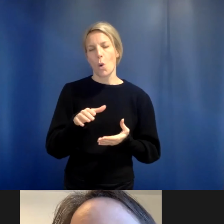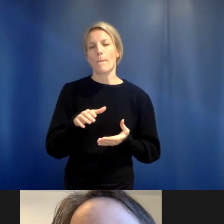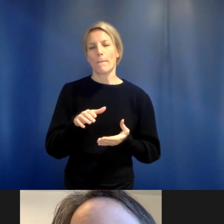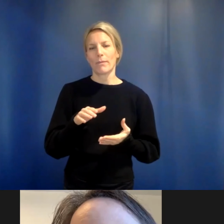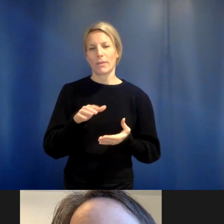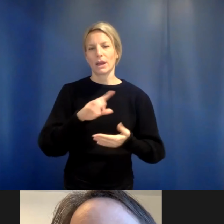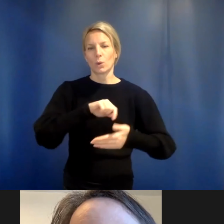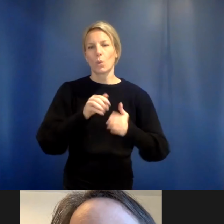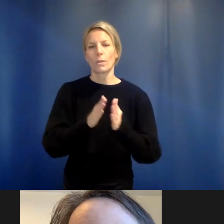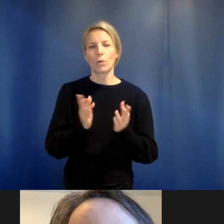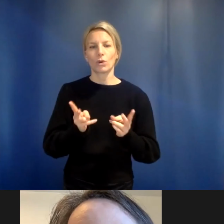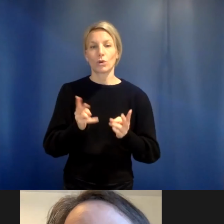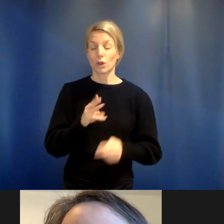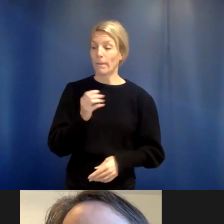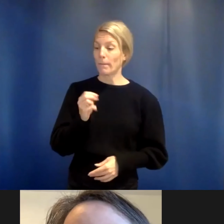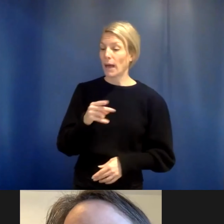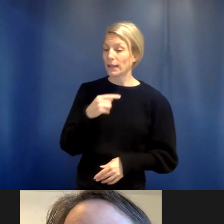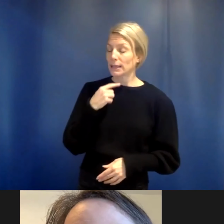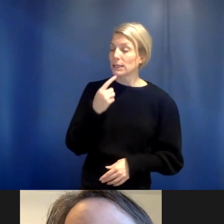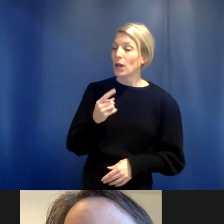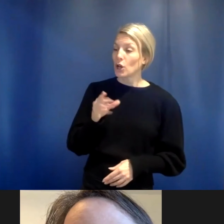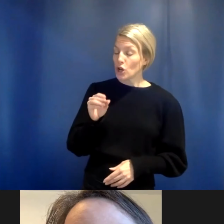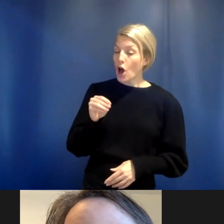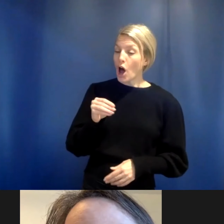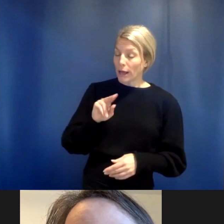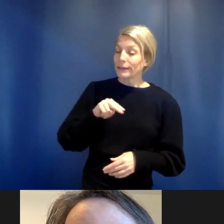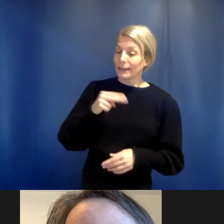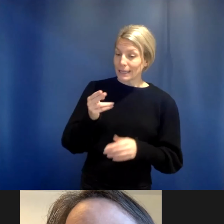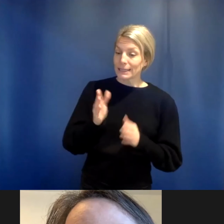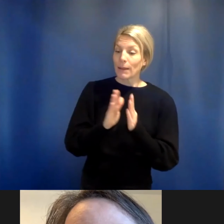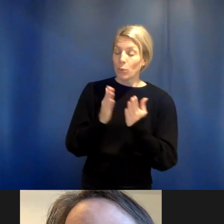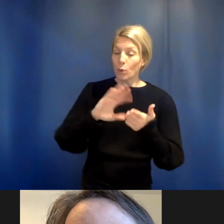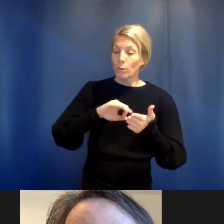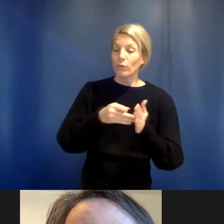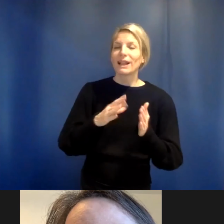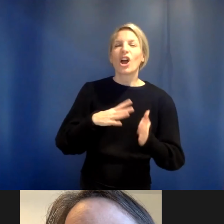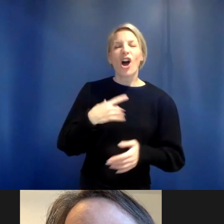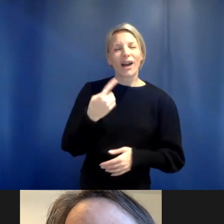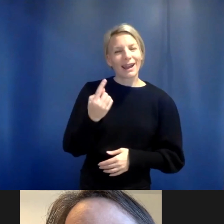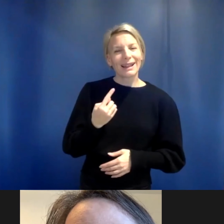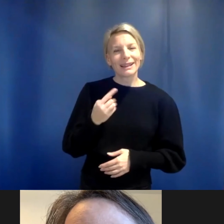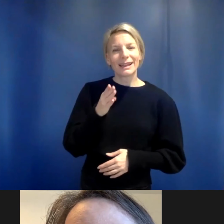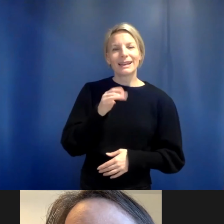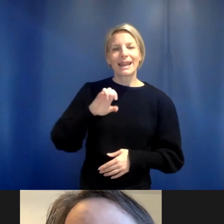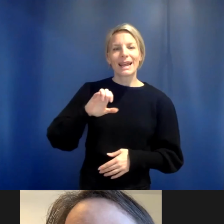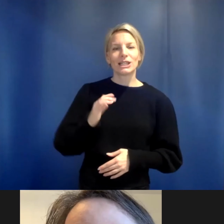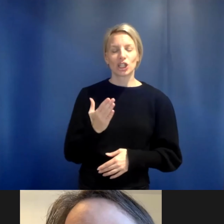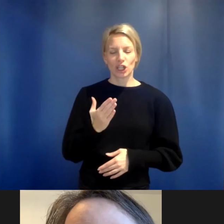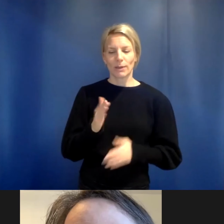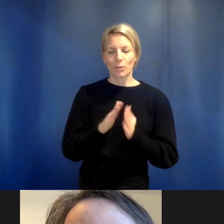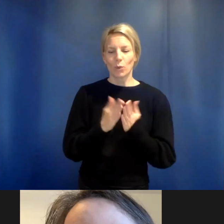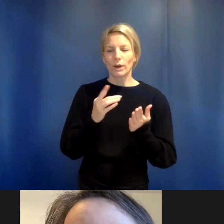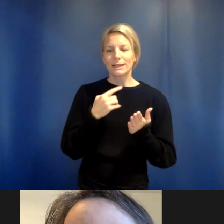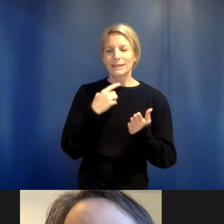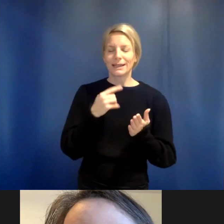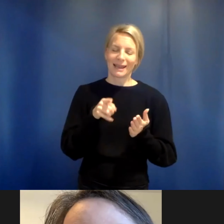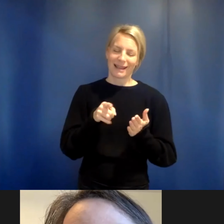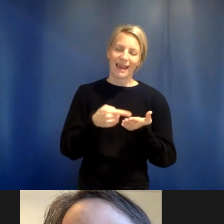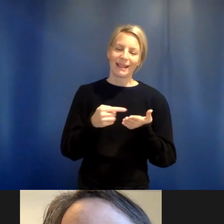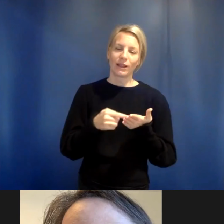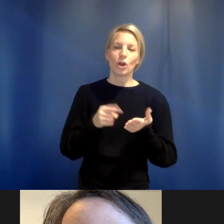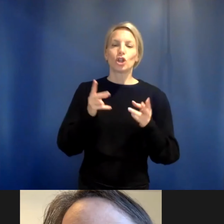Jo, så ska vi tillägga apropå vidare bokprojekt. Vi har ju faktiskt en bok till, en Daisybok som heter Så ser det ut. Där vi har samlat ihop